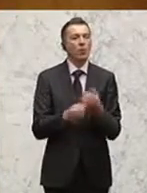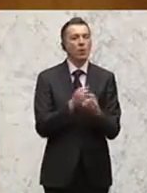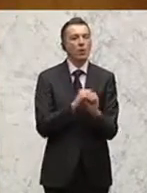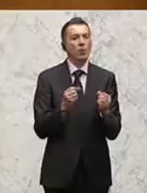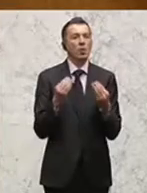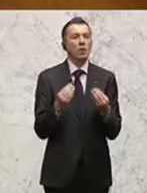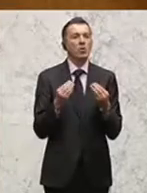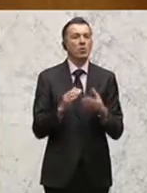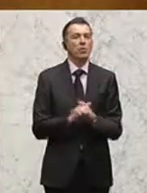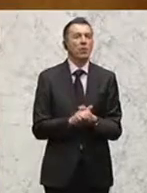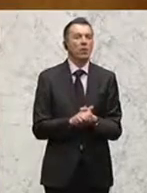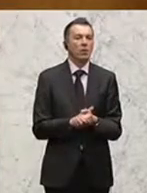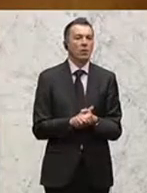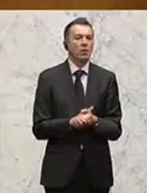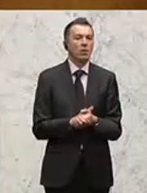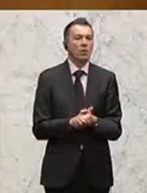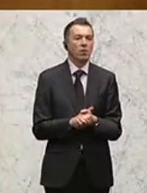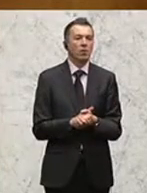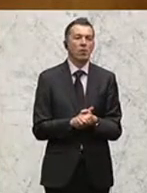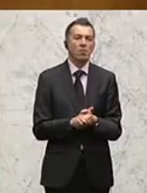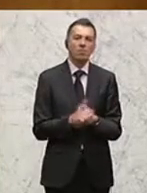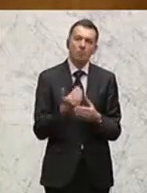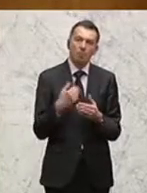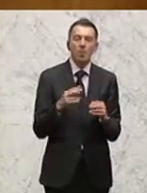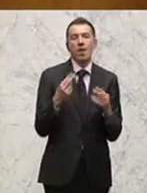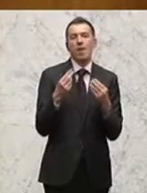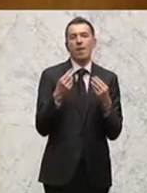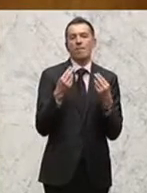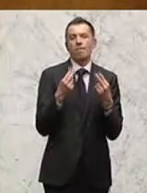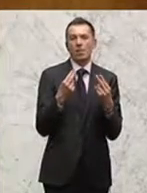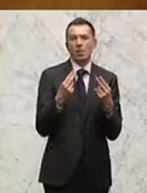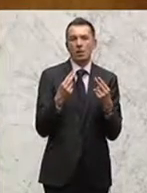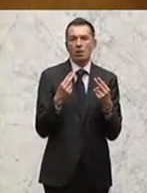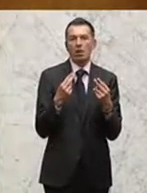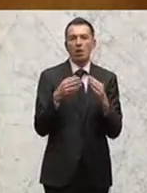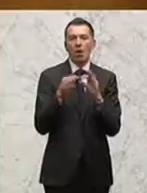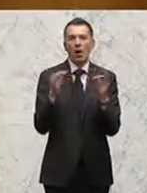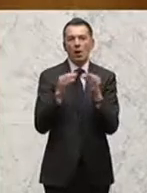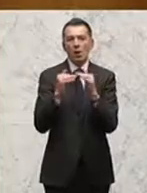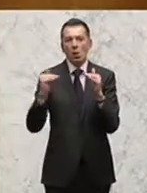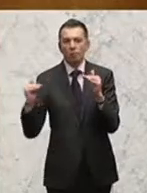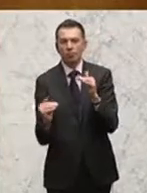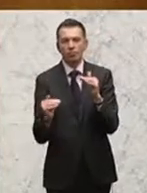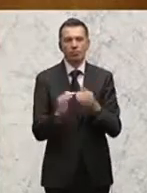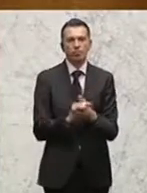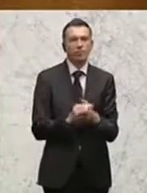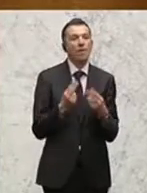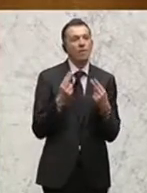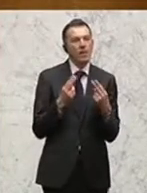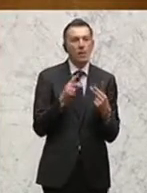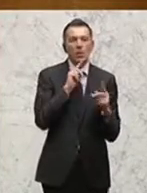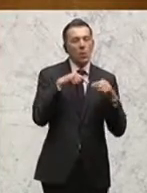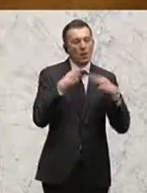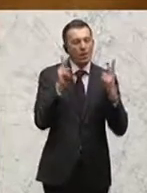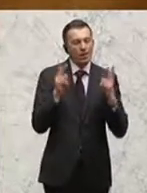demokratischen Werte über die Religion zu stellen. Und ich glaube, das ist wichtig, denn nur dann kann